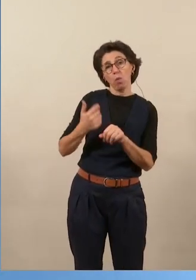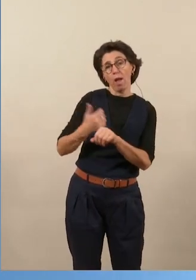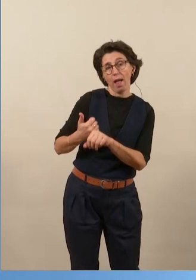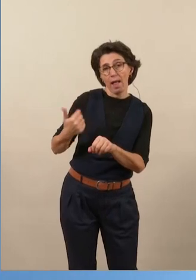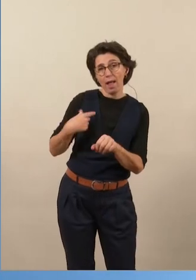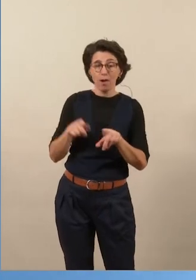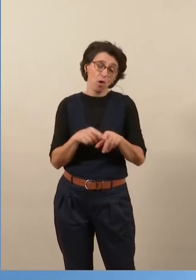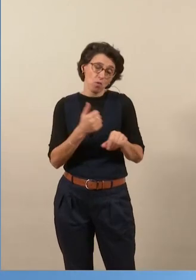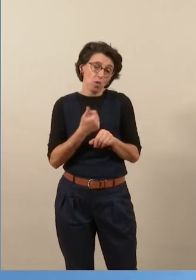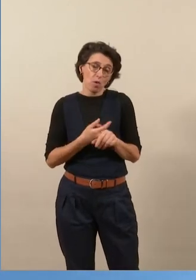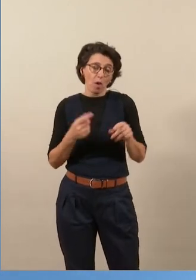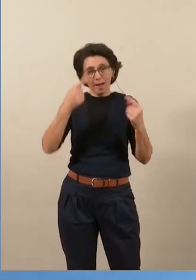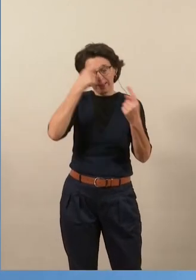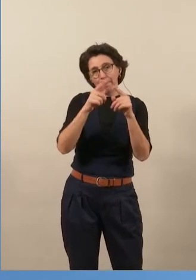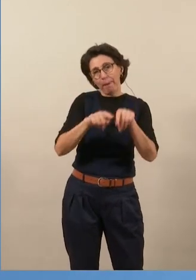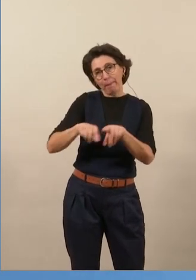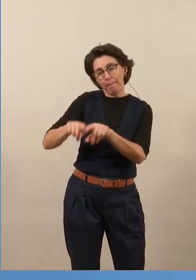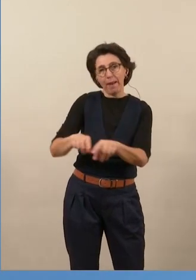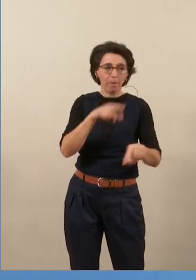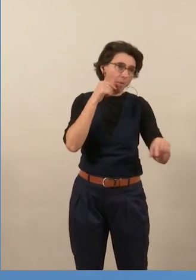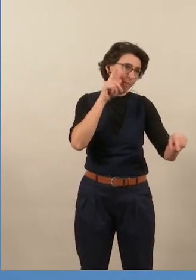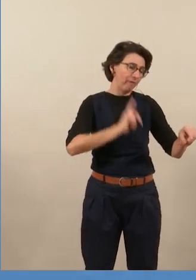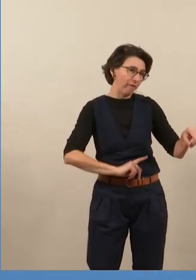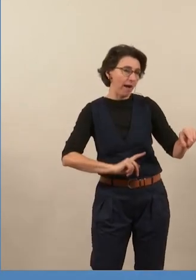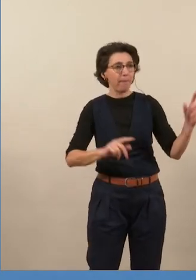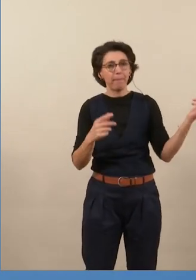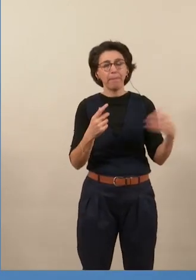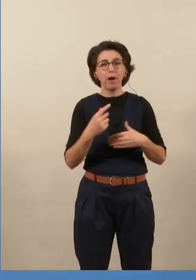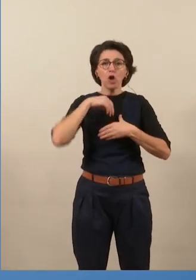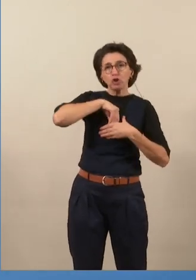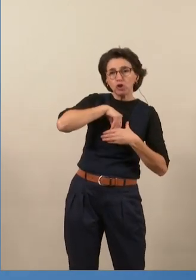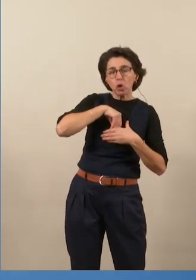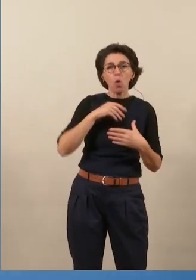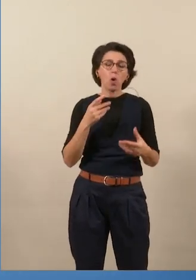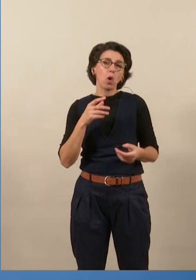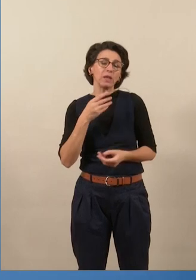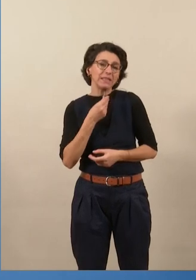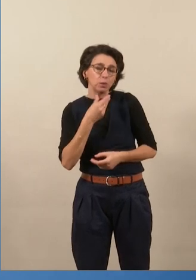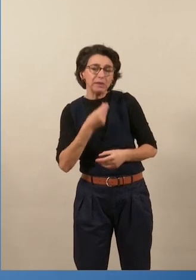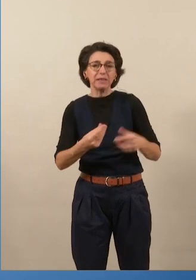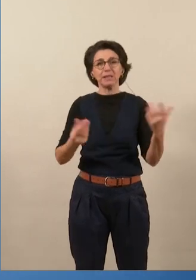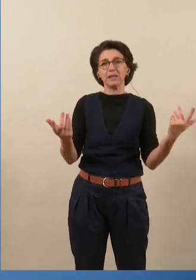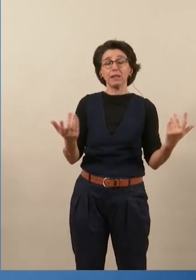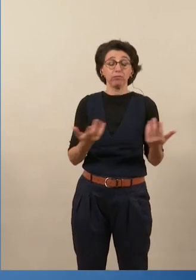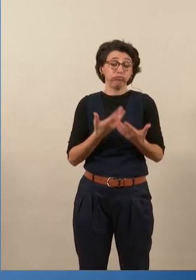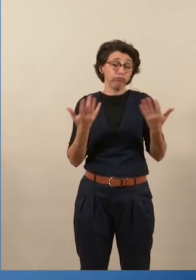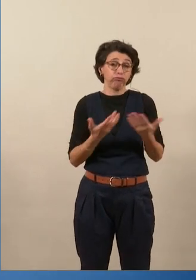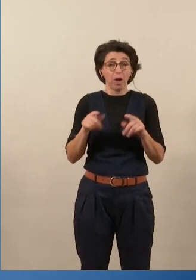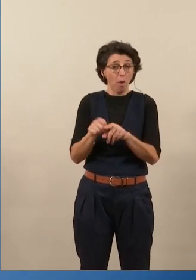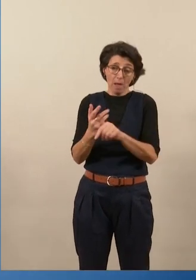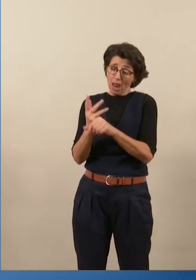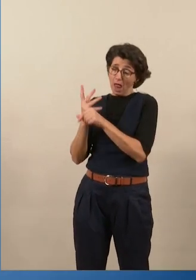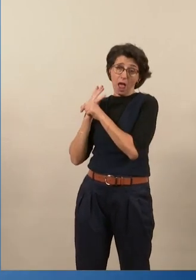tous les ans entre les femmes les hommes les gens les sexualité pour faire simple ce rapport comme les précédents